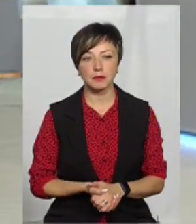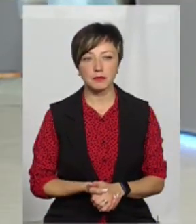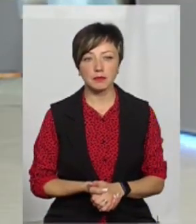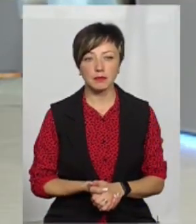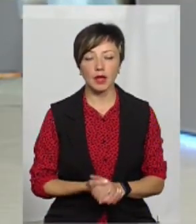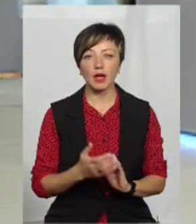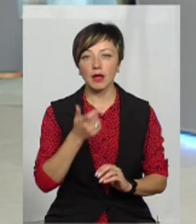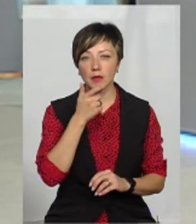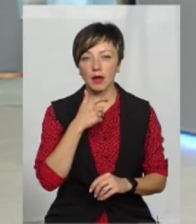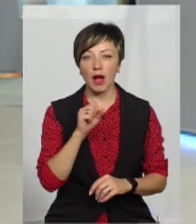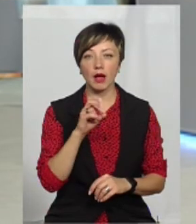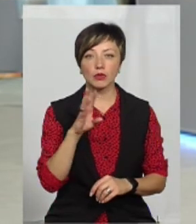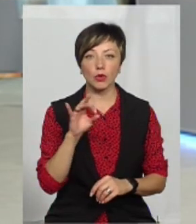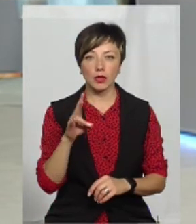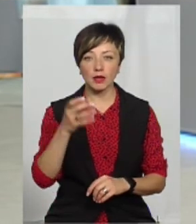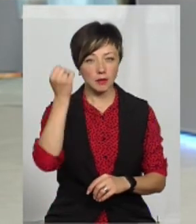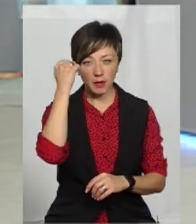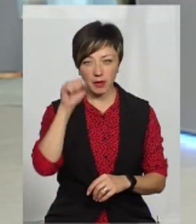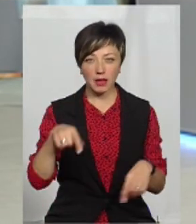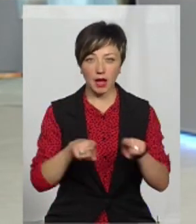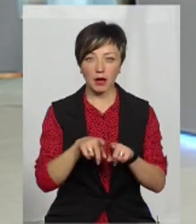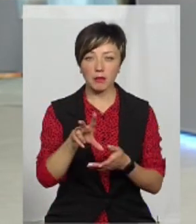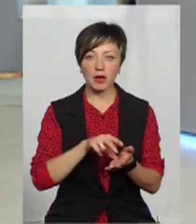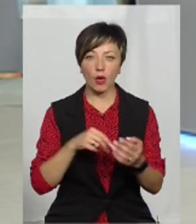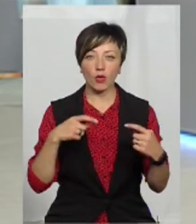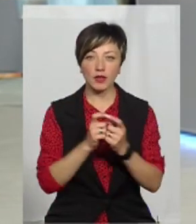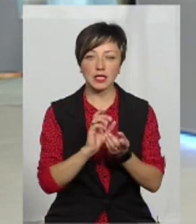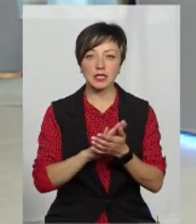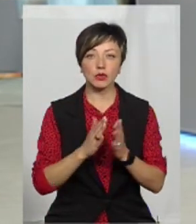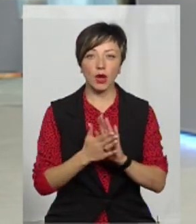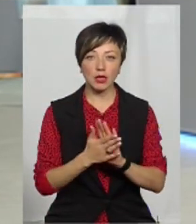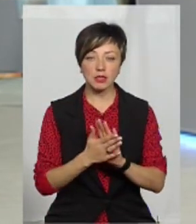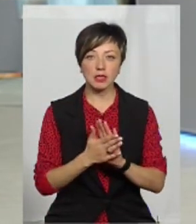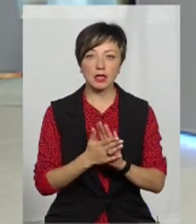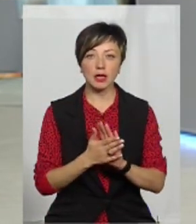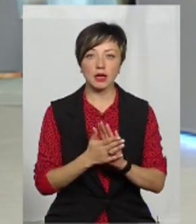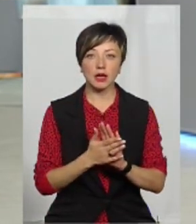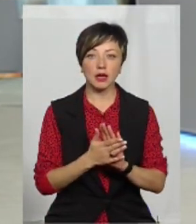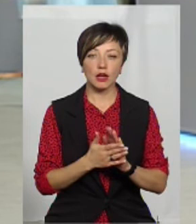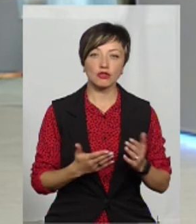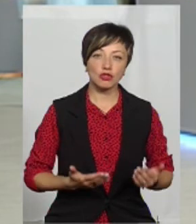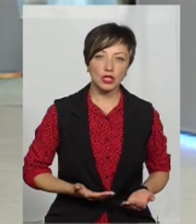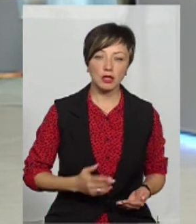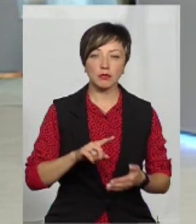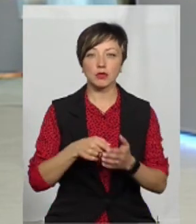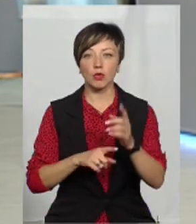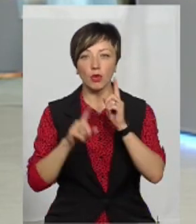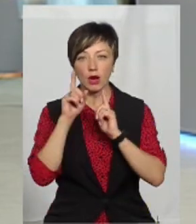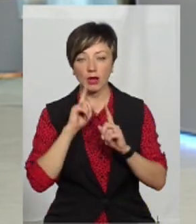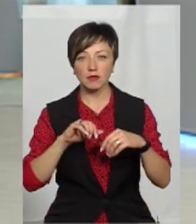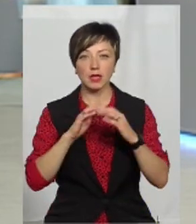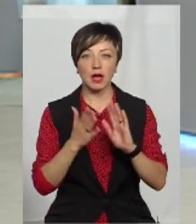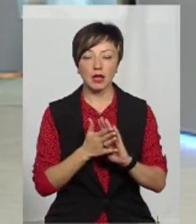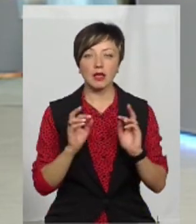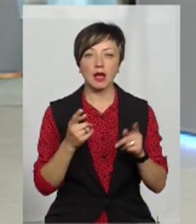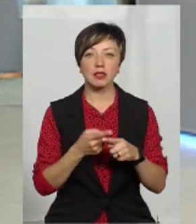Пане Антоне, на вашій пам'яті, а не було інших таких прикладів конфліктних ситуацій між жителями, міською радою? І